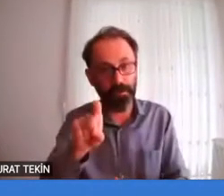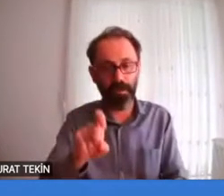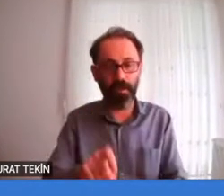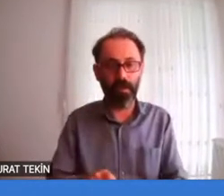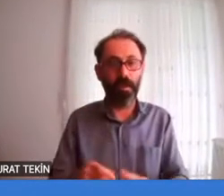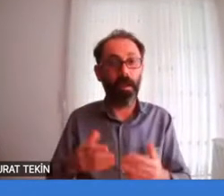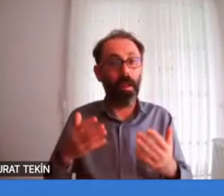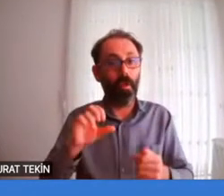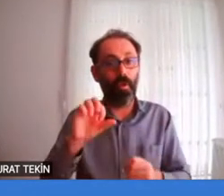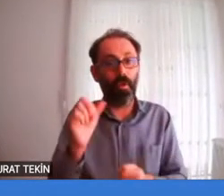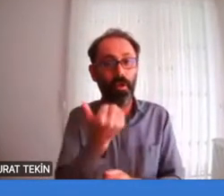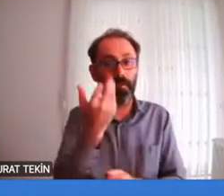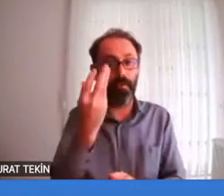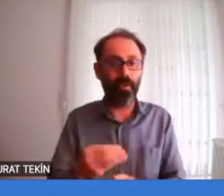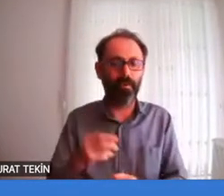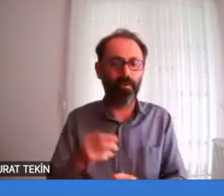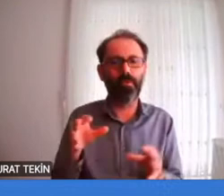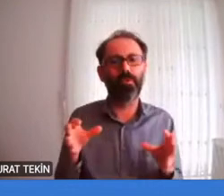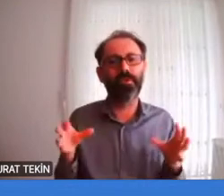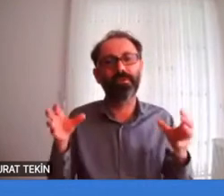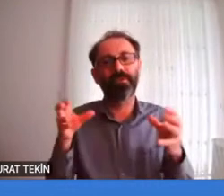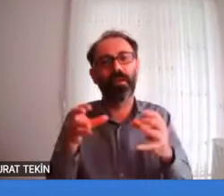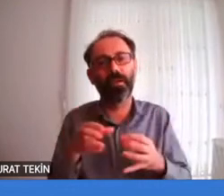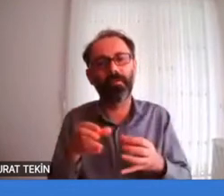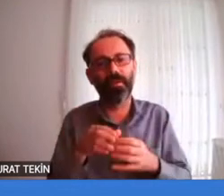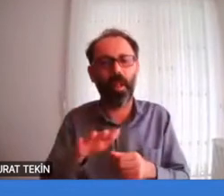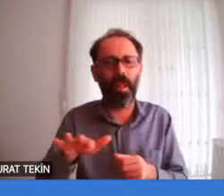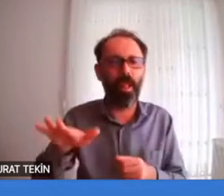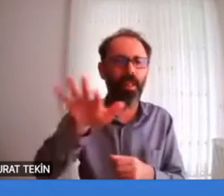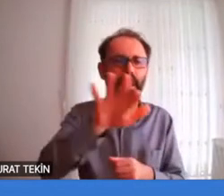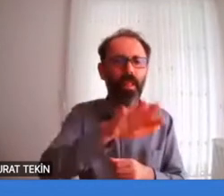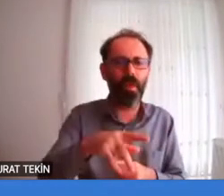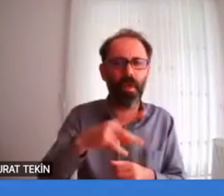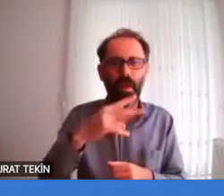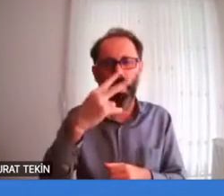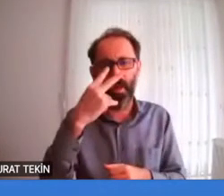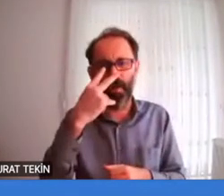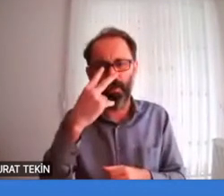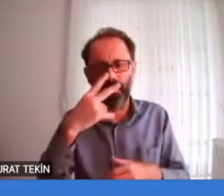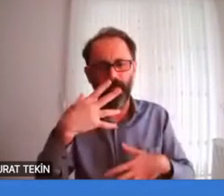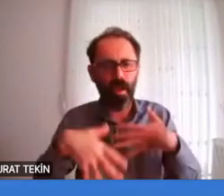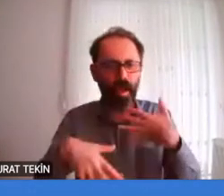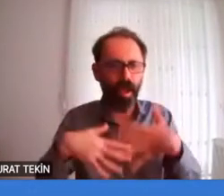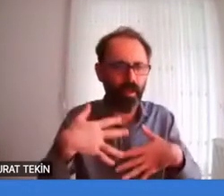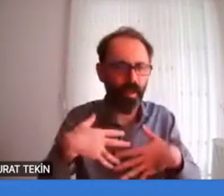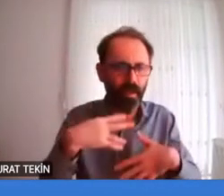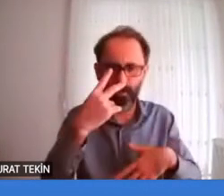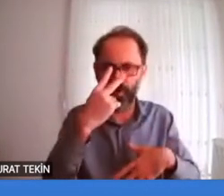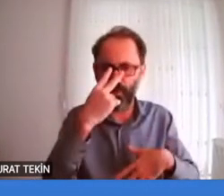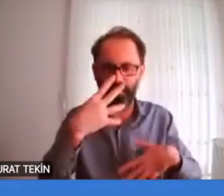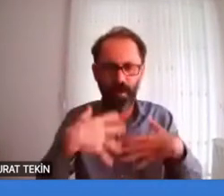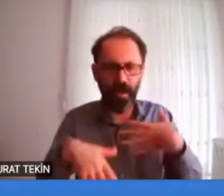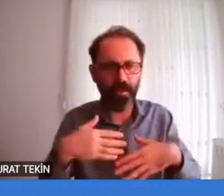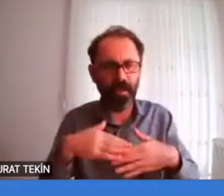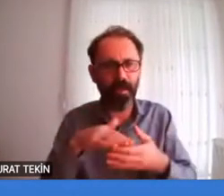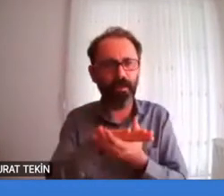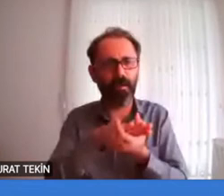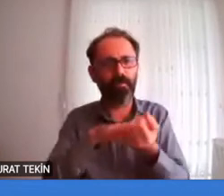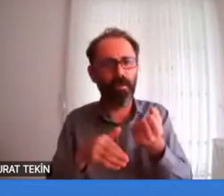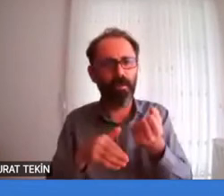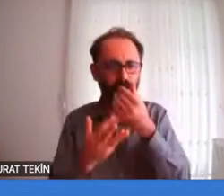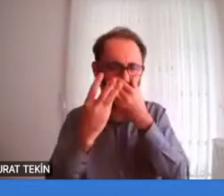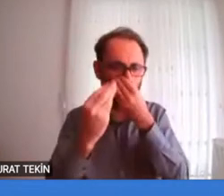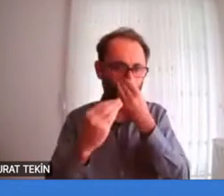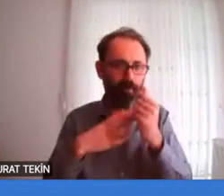Zaten takımın geneli zaten hepsi görme engelli ilk öğretim okullarından çıkışlı olduğu için oradaki beden